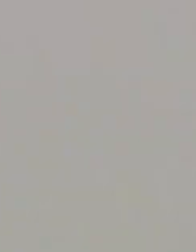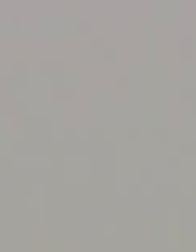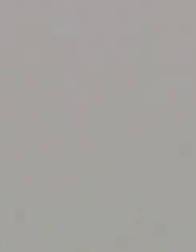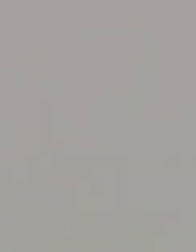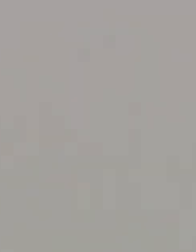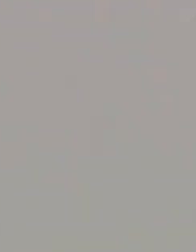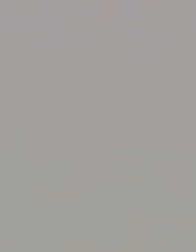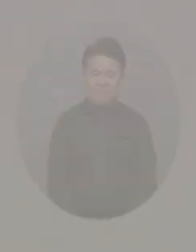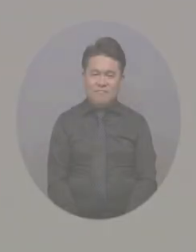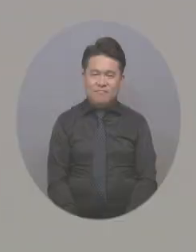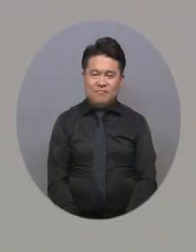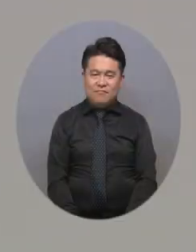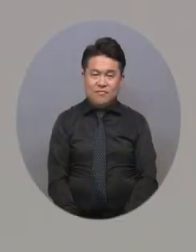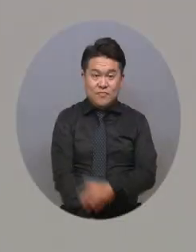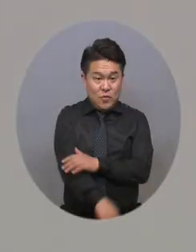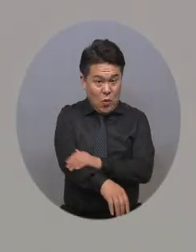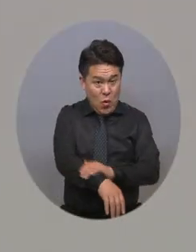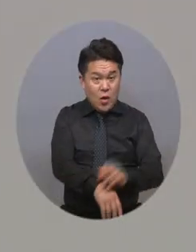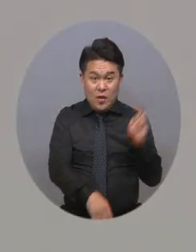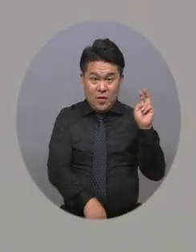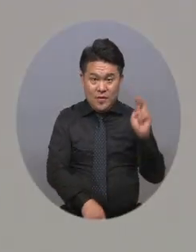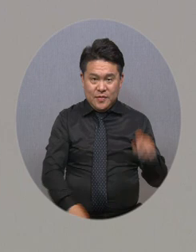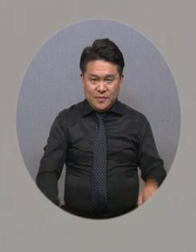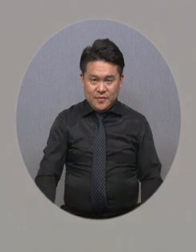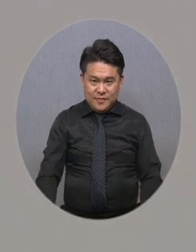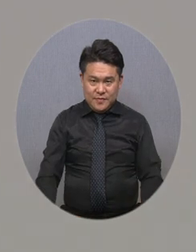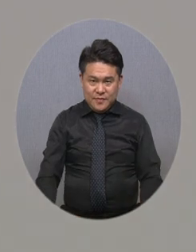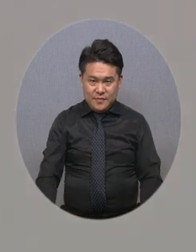아 굿샷! 잘 맞은 것 같은데?